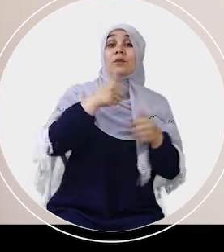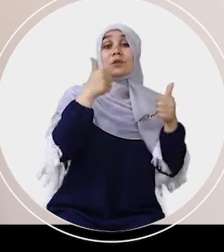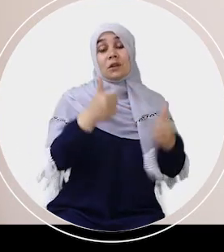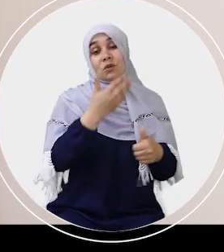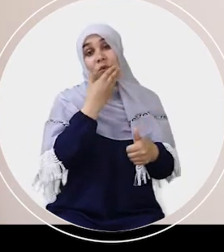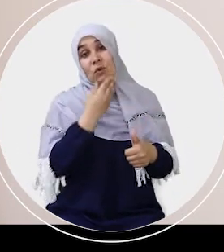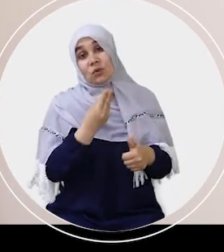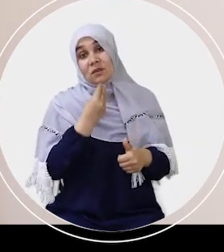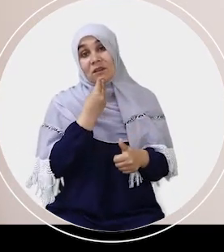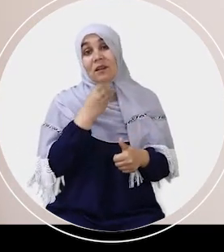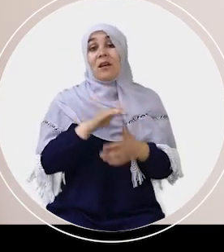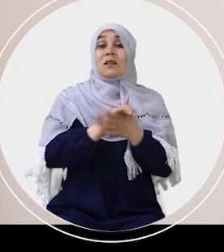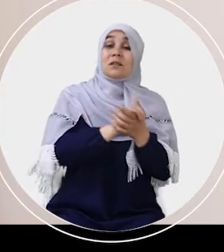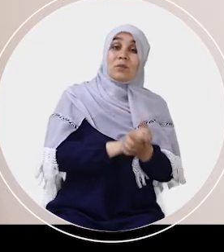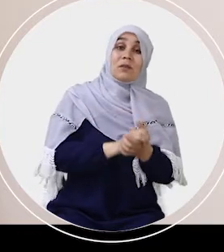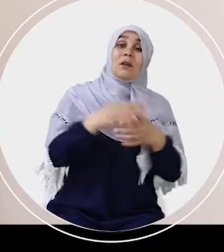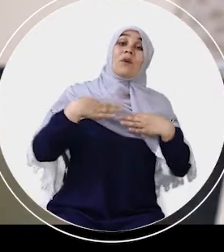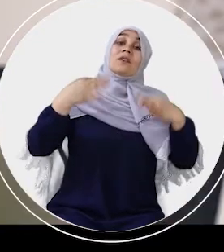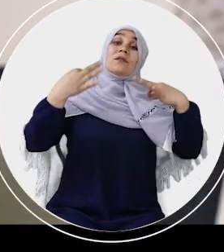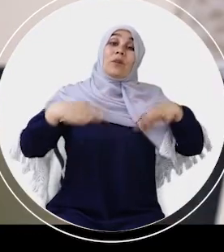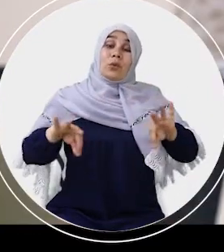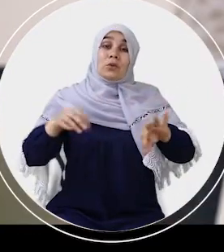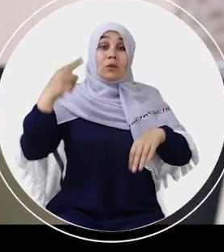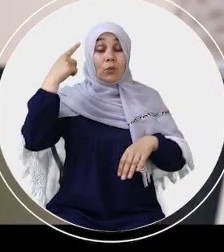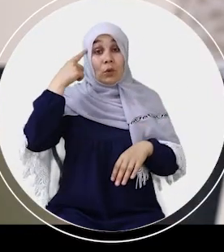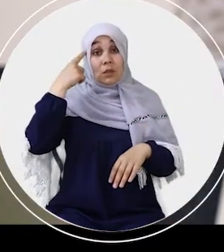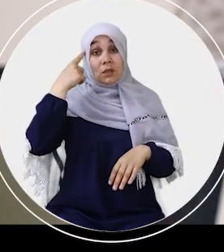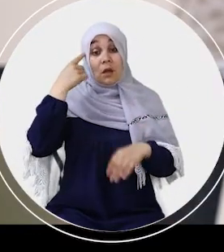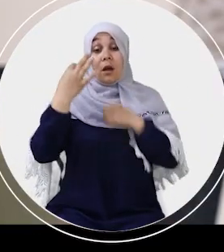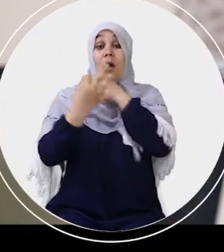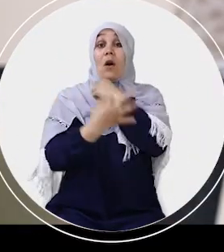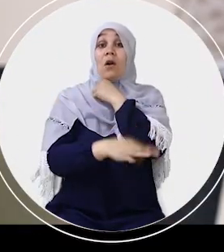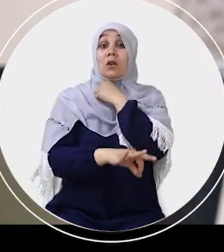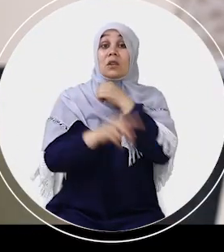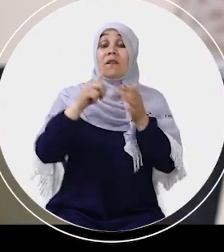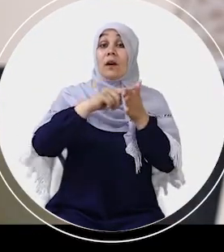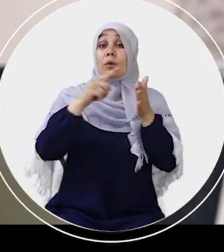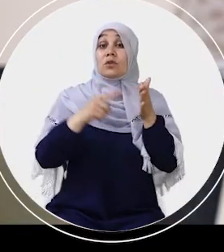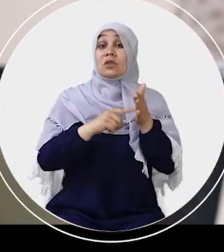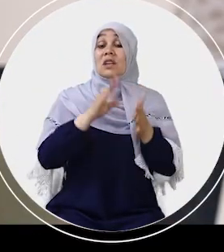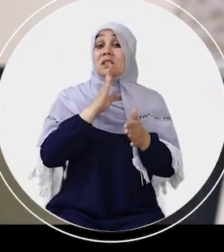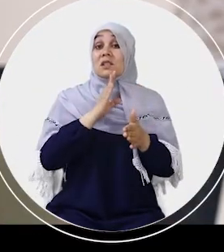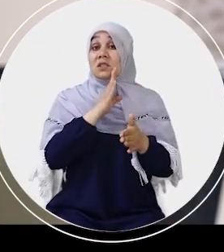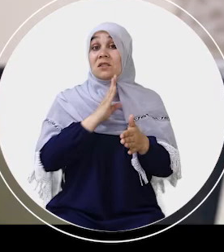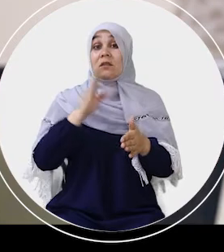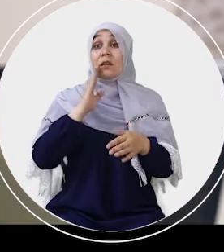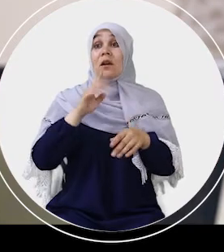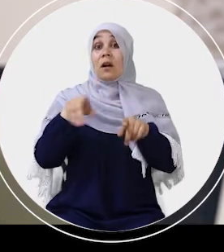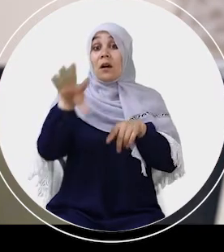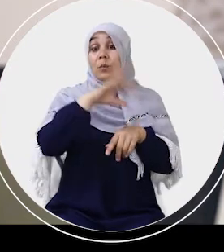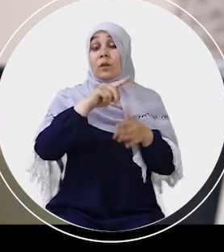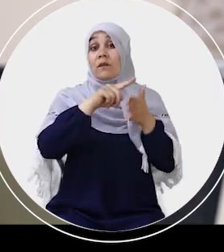go'zal, demokratiya bor oila deb o'ylaysiz-da? Mana oxiriga kelayotganda er-ayol munosabati bilan shu